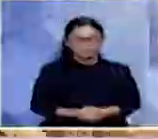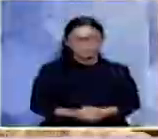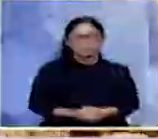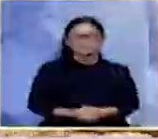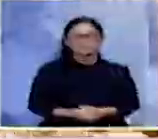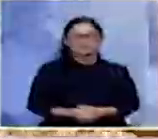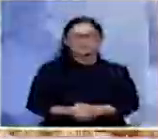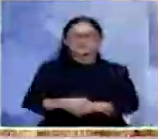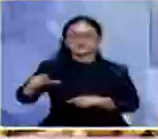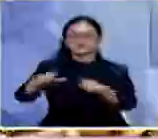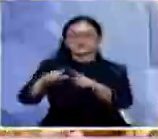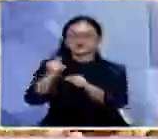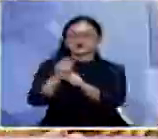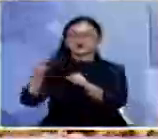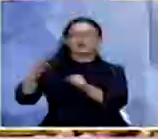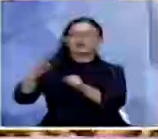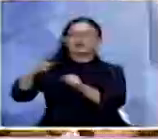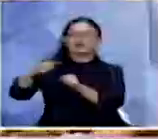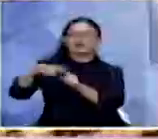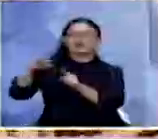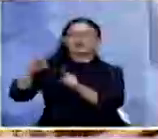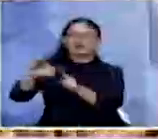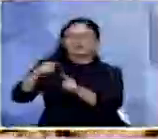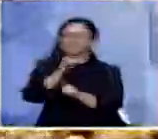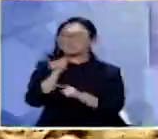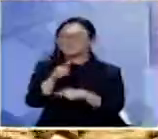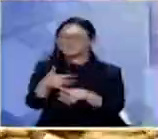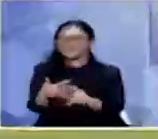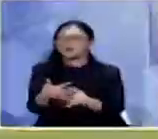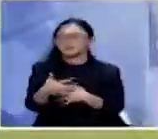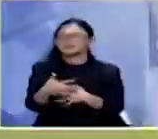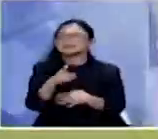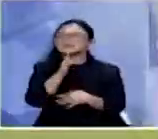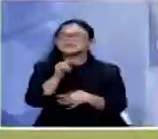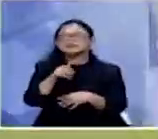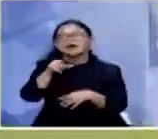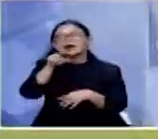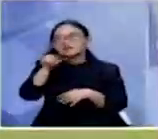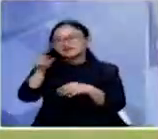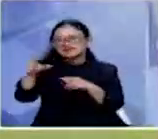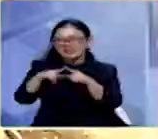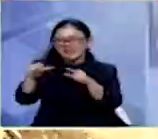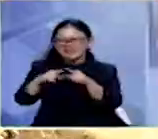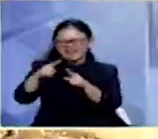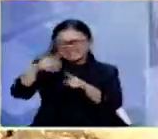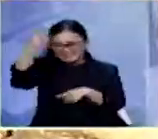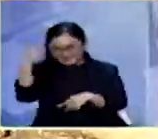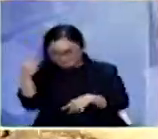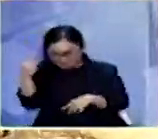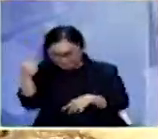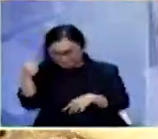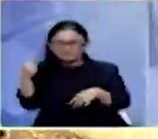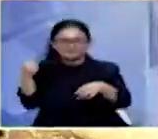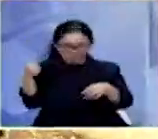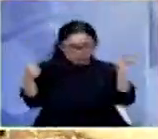Maggot merupakan anakan serangga atau larva dari lalat tentara hitam alias Black Soldier Fly. Siapa